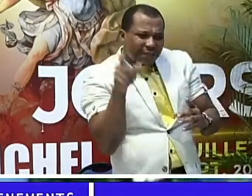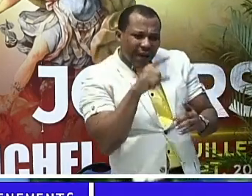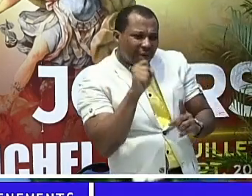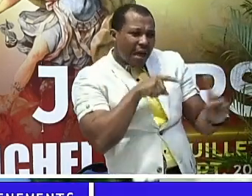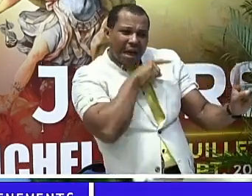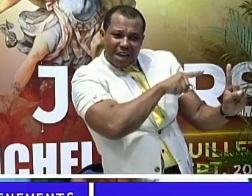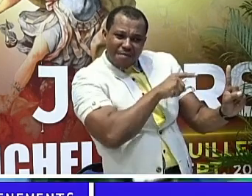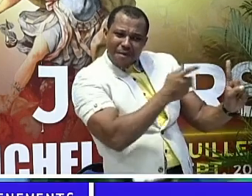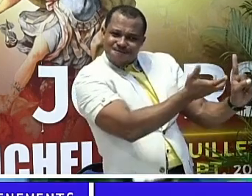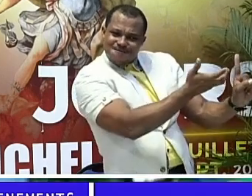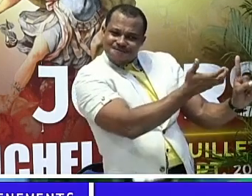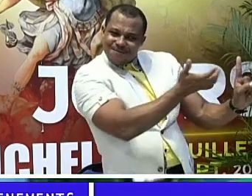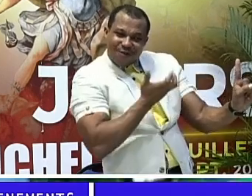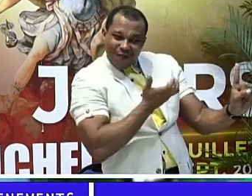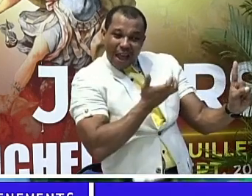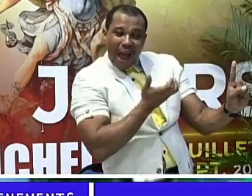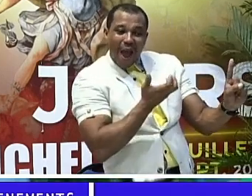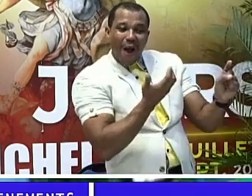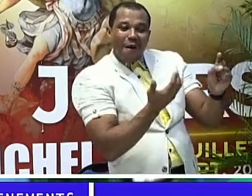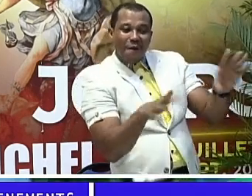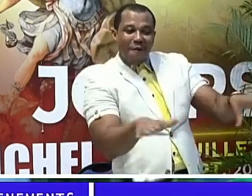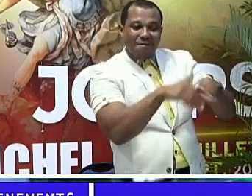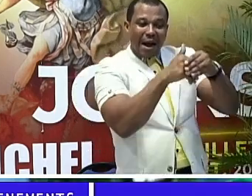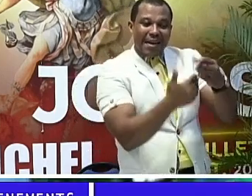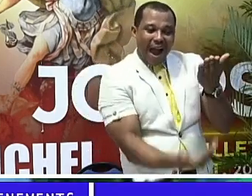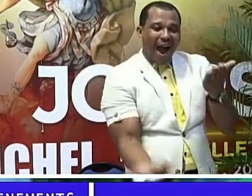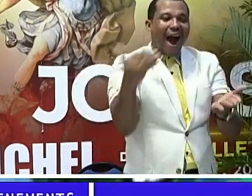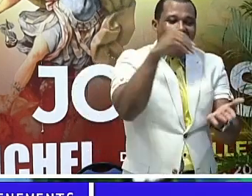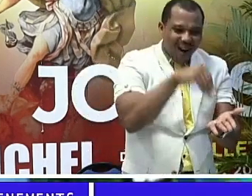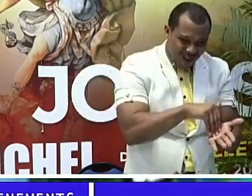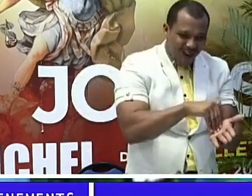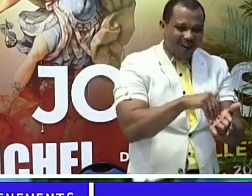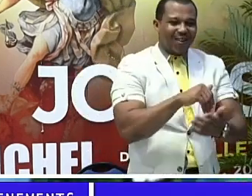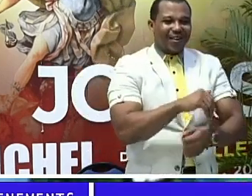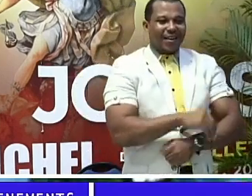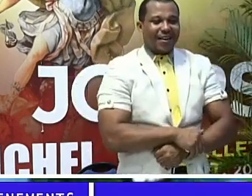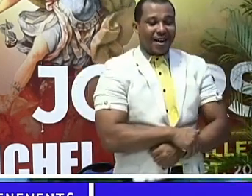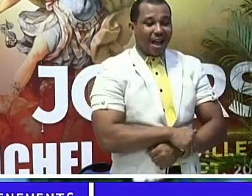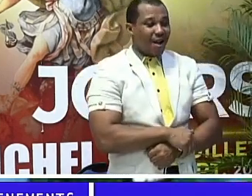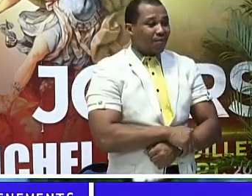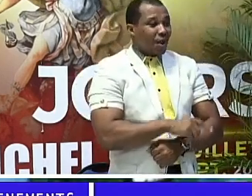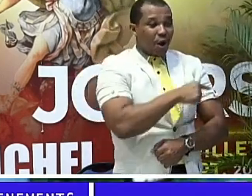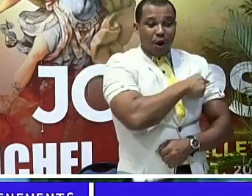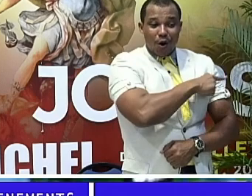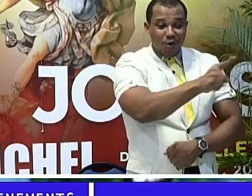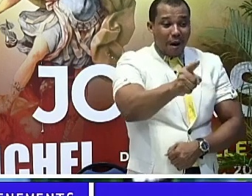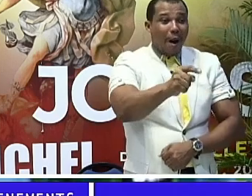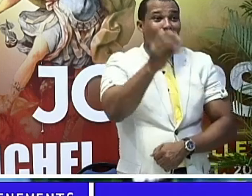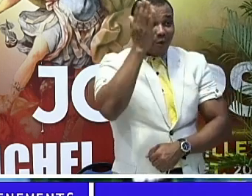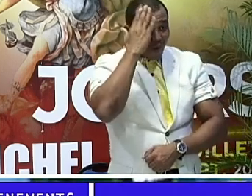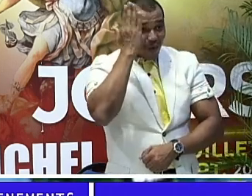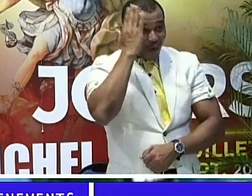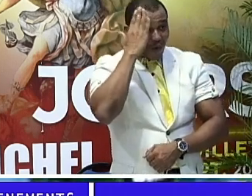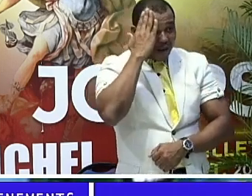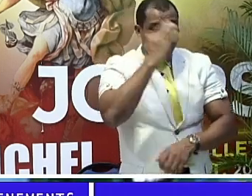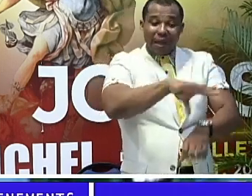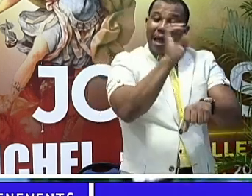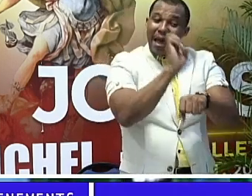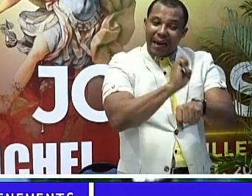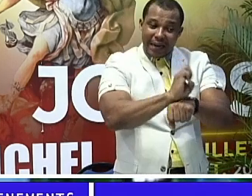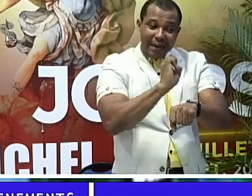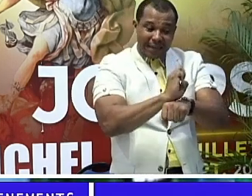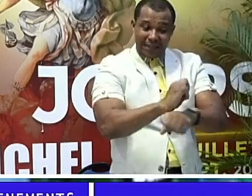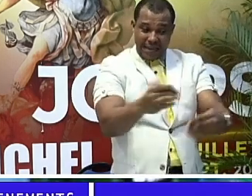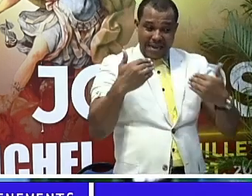voyait formellement une lettre pour ça. Et comme nous connaissons que l'Église catholique apostolique romaine de tout en grand